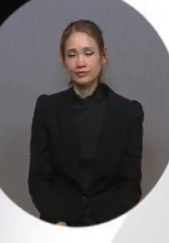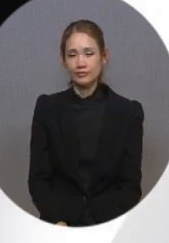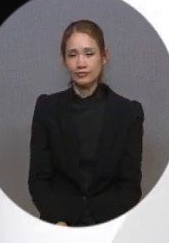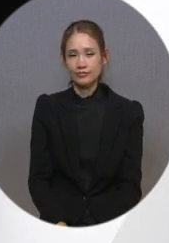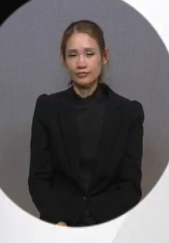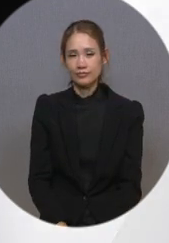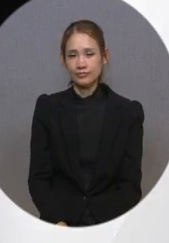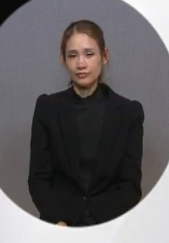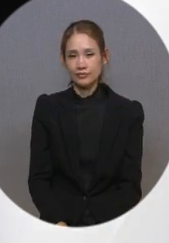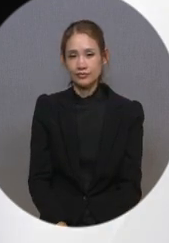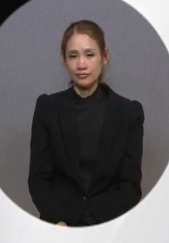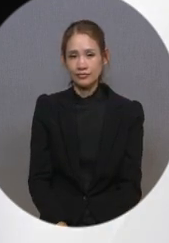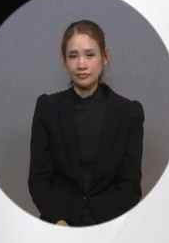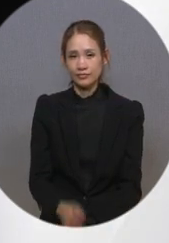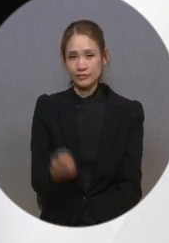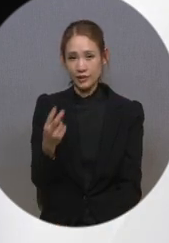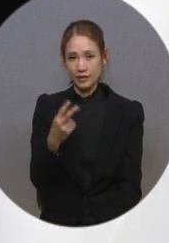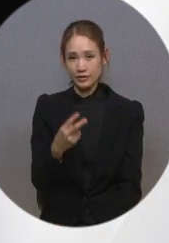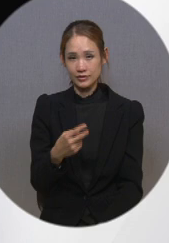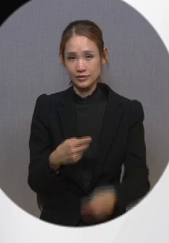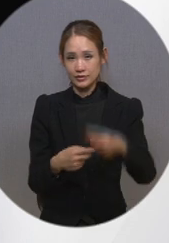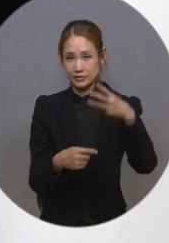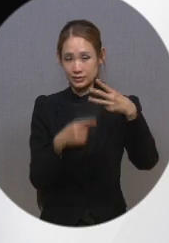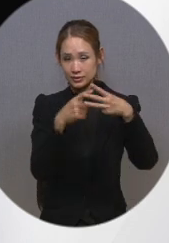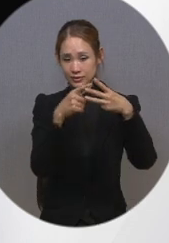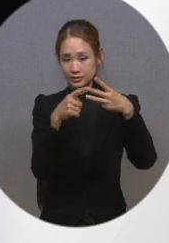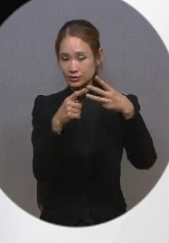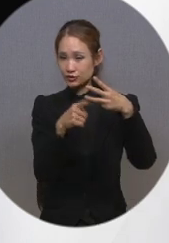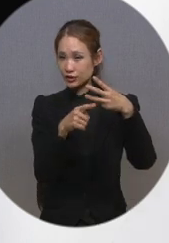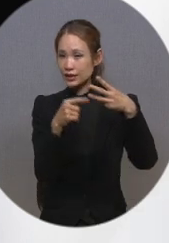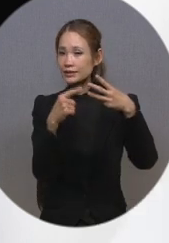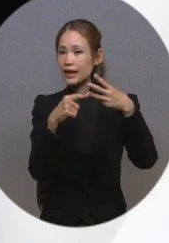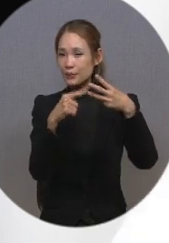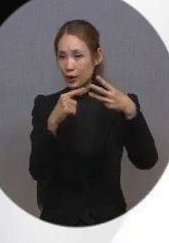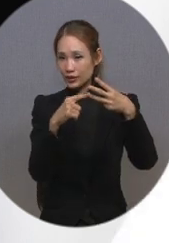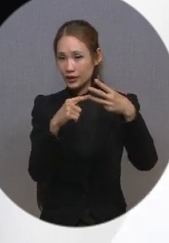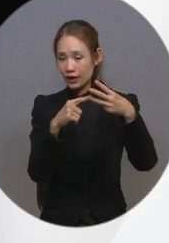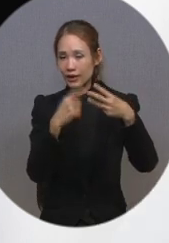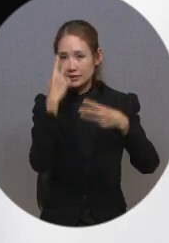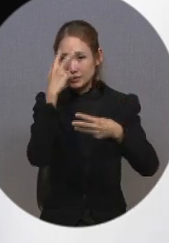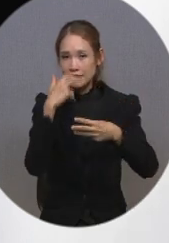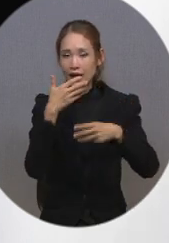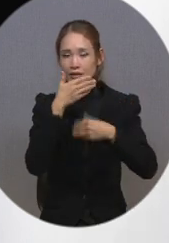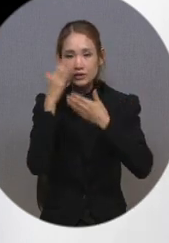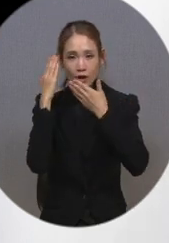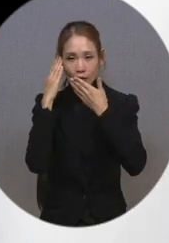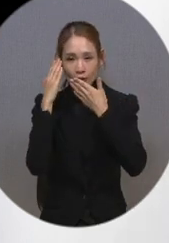다시 방향키를 이용해 세 번째 위치한 시각 청각장애 설정으로 이동 후